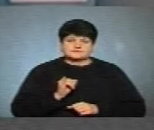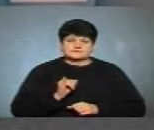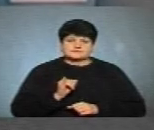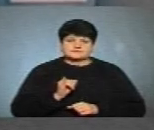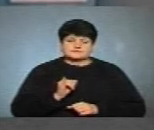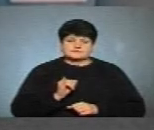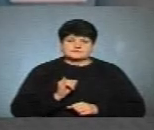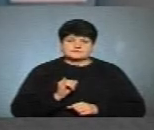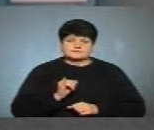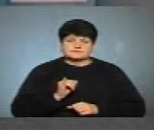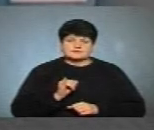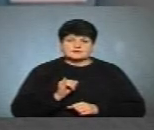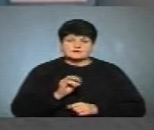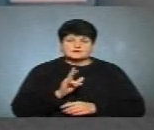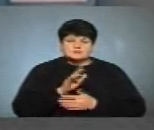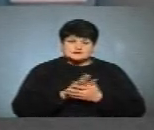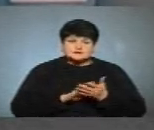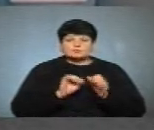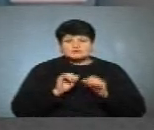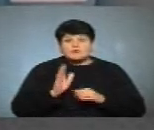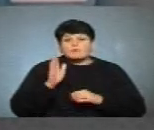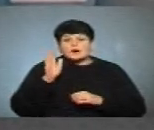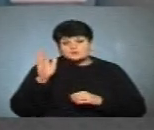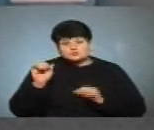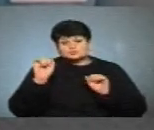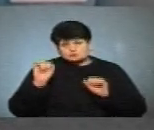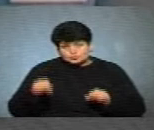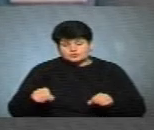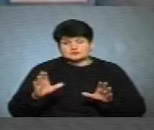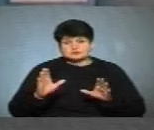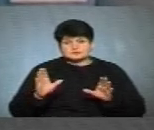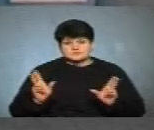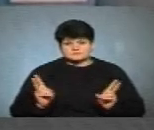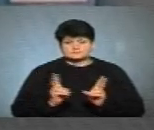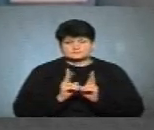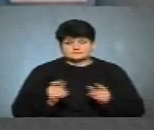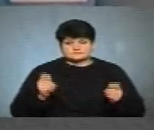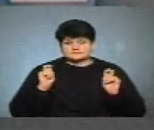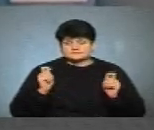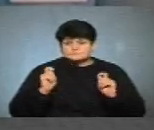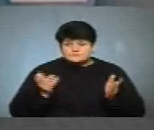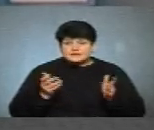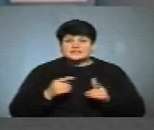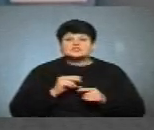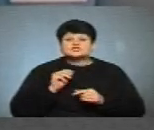скористатися майбутнім, що в майбутньому, можливо, ми зможемо проводити такі банкети. І чим скоріше кожен із